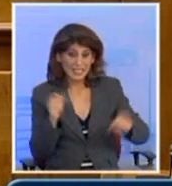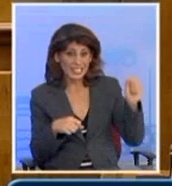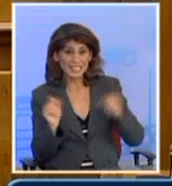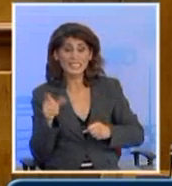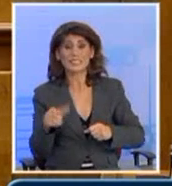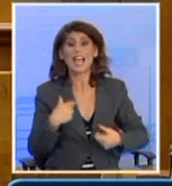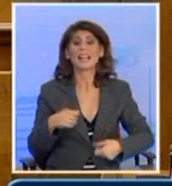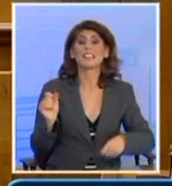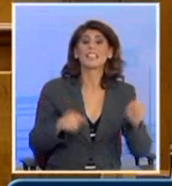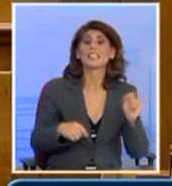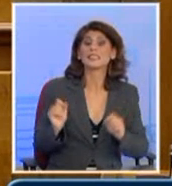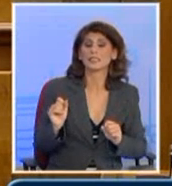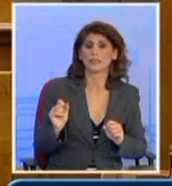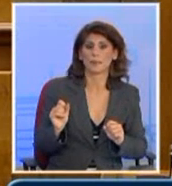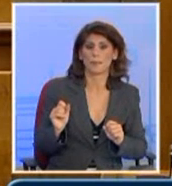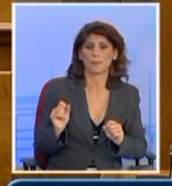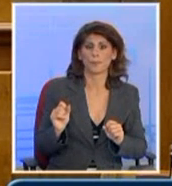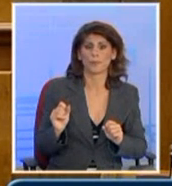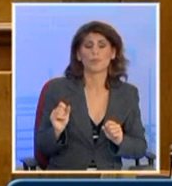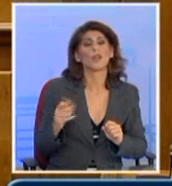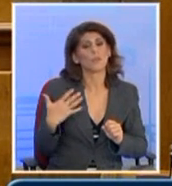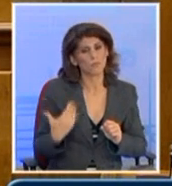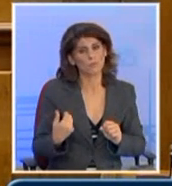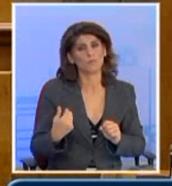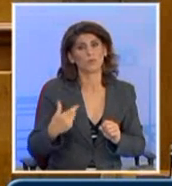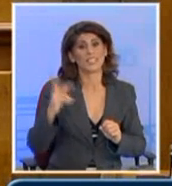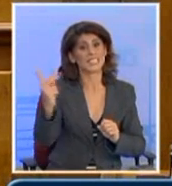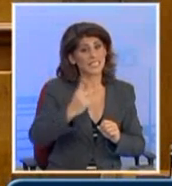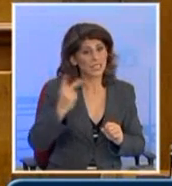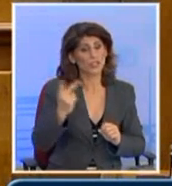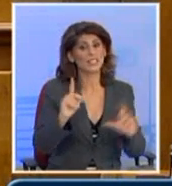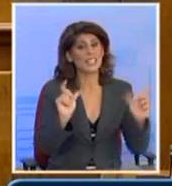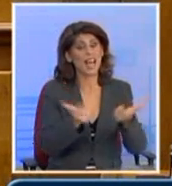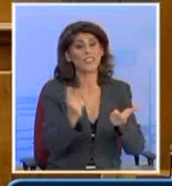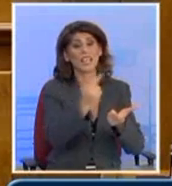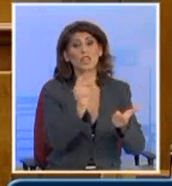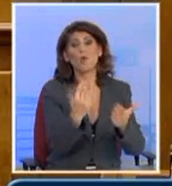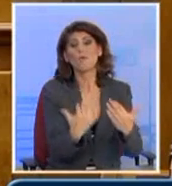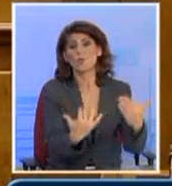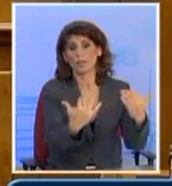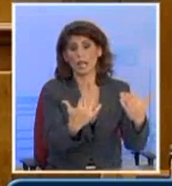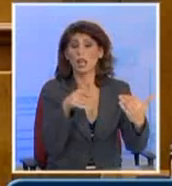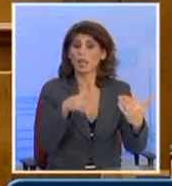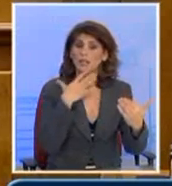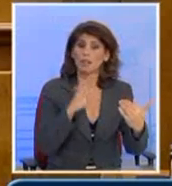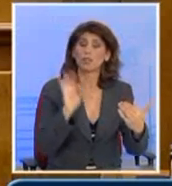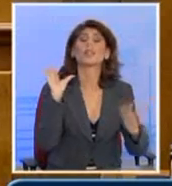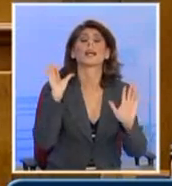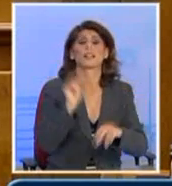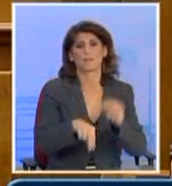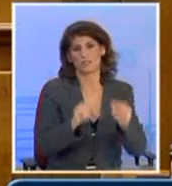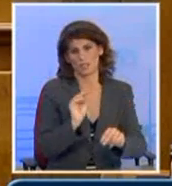είναι αντιρρήσεις που βρίσκονται στους λαούς, στις κοινωνίες, στα εθνικά κοινοβούλια. Γι' αυτό και